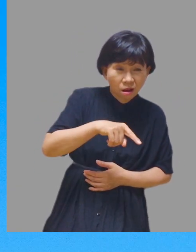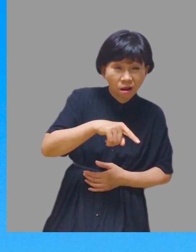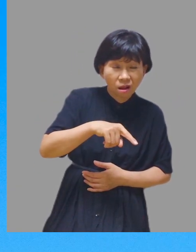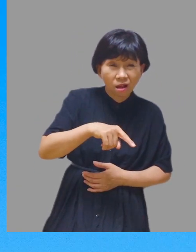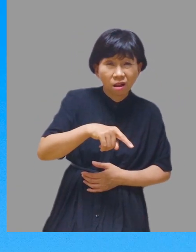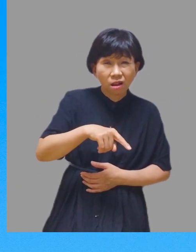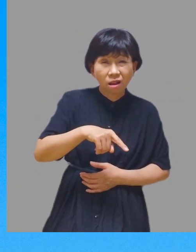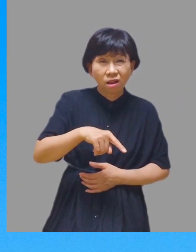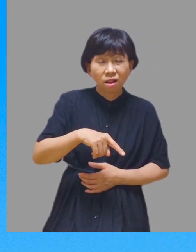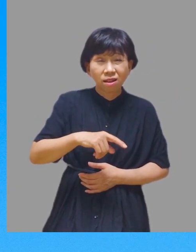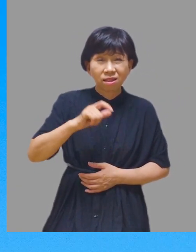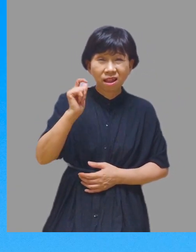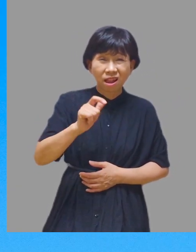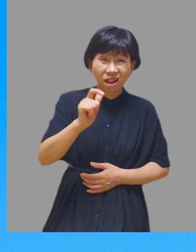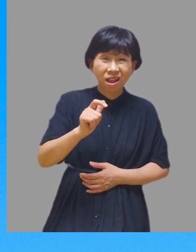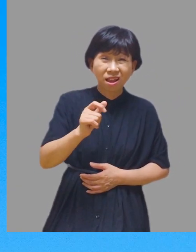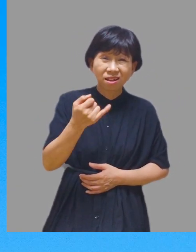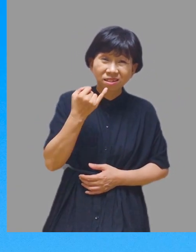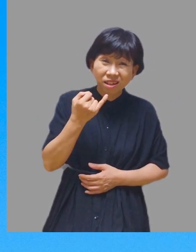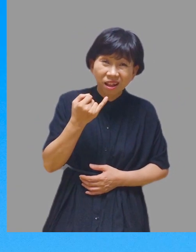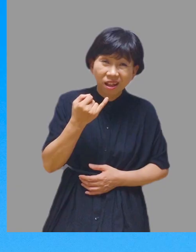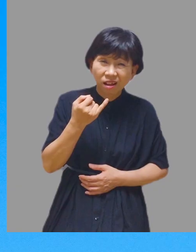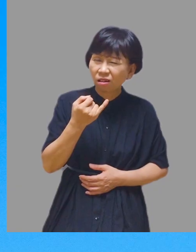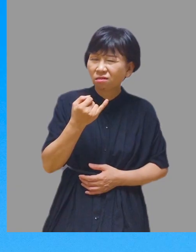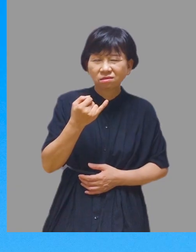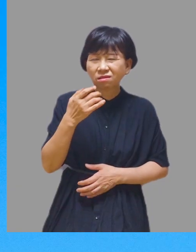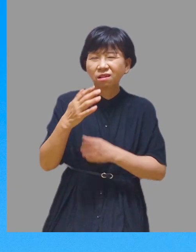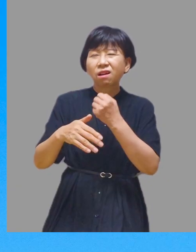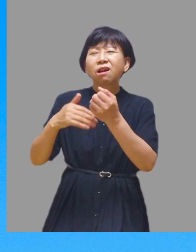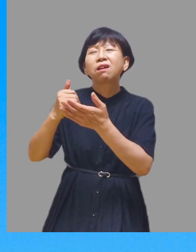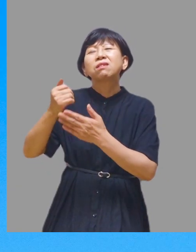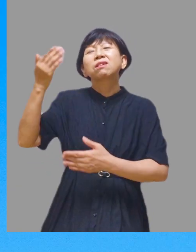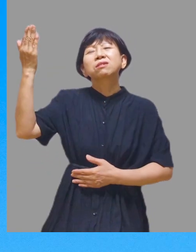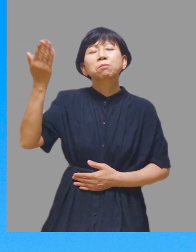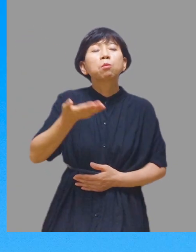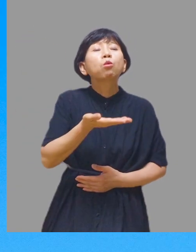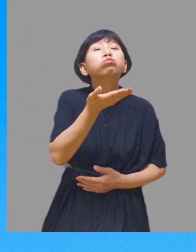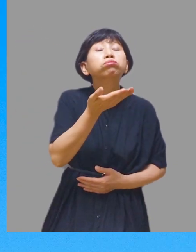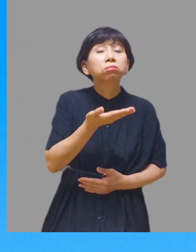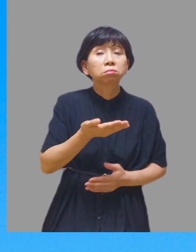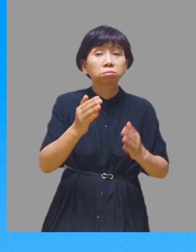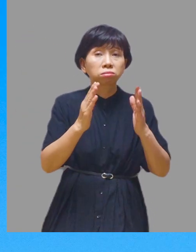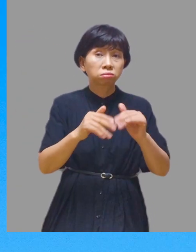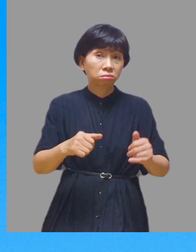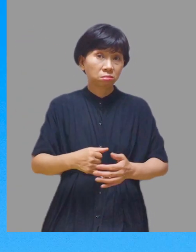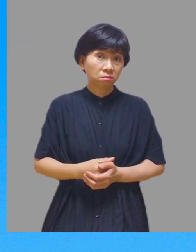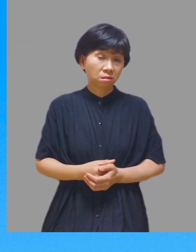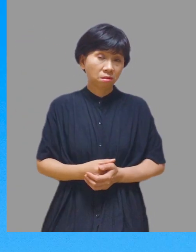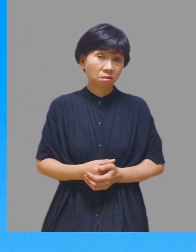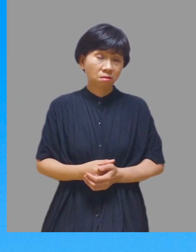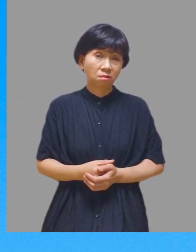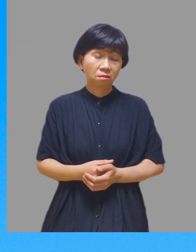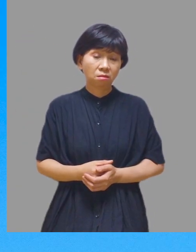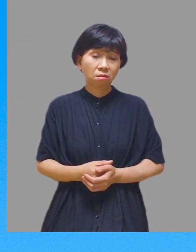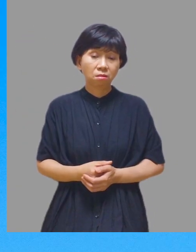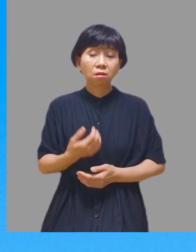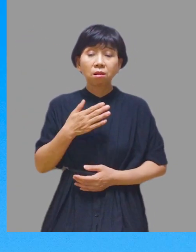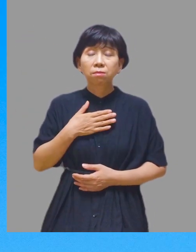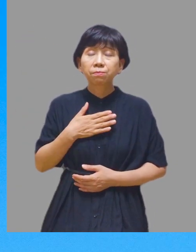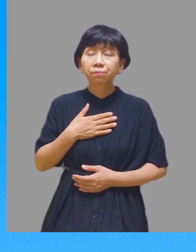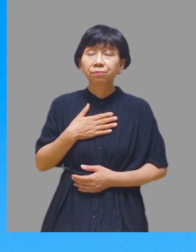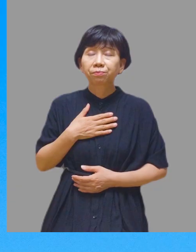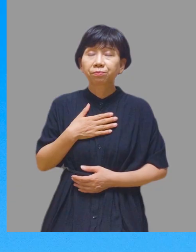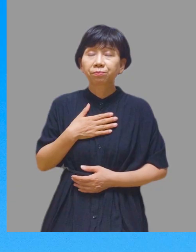하나님 앞에 기도해야 될 줄 믿습니다. 저와 여러분이 주님, 제가 여기 있습니다. 그 틈에 제가